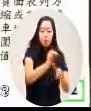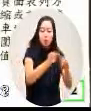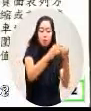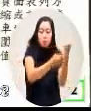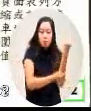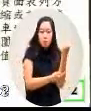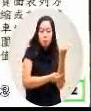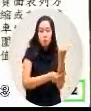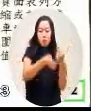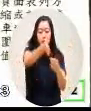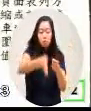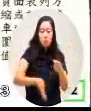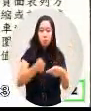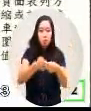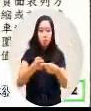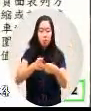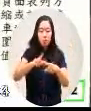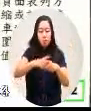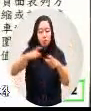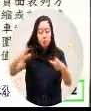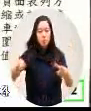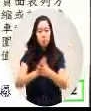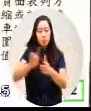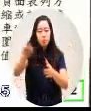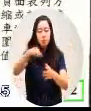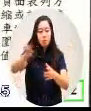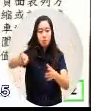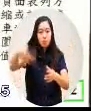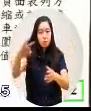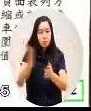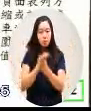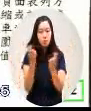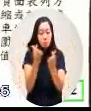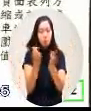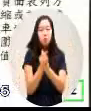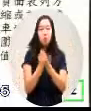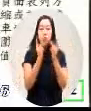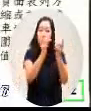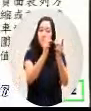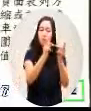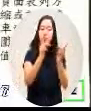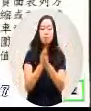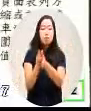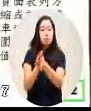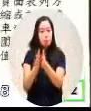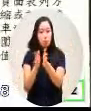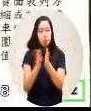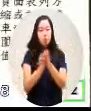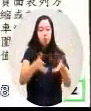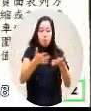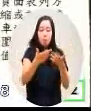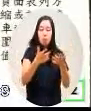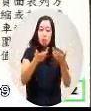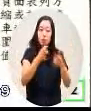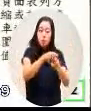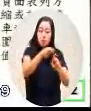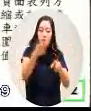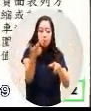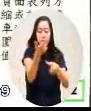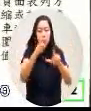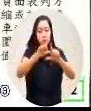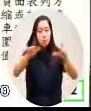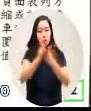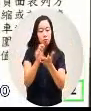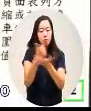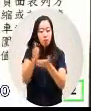径啦吼，1000公尺至1200公尺，啊，包括的捷运啦、啊，啊，火车站、轻轨、六大转运站啊这部